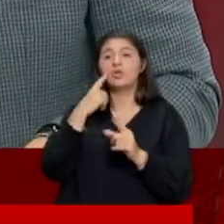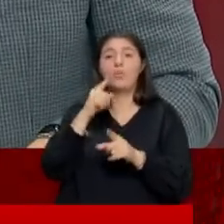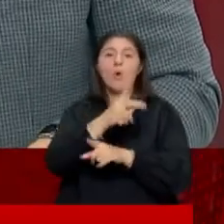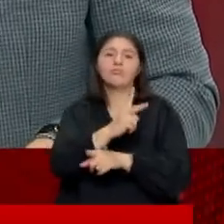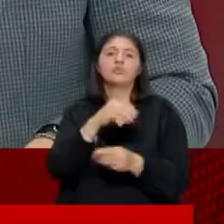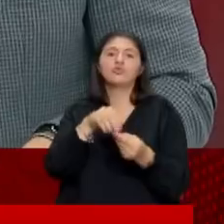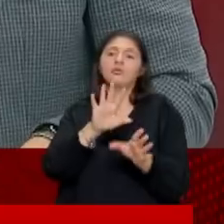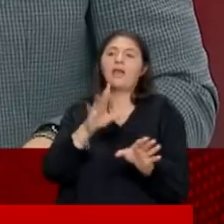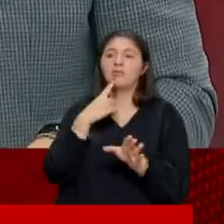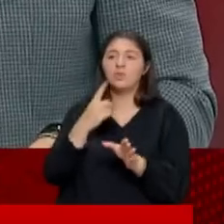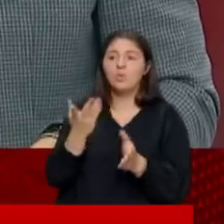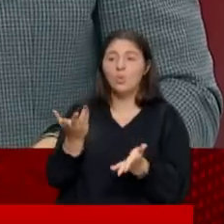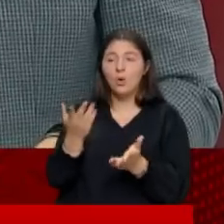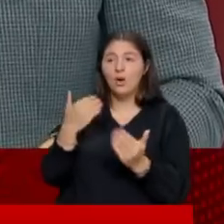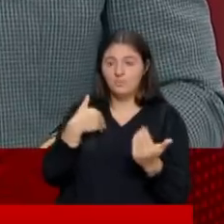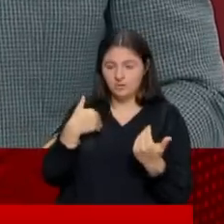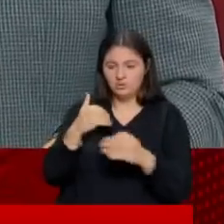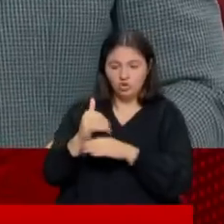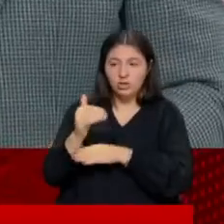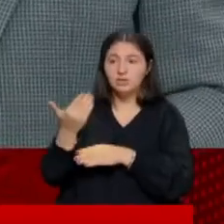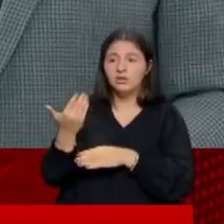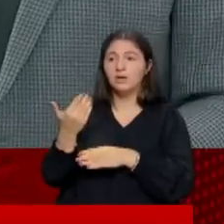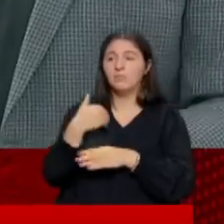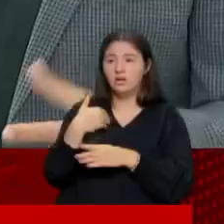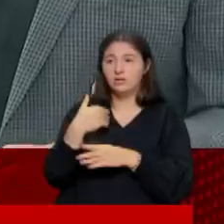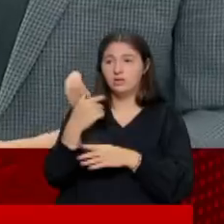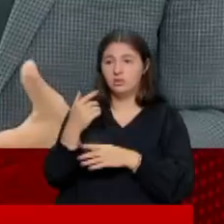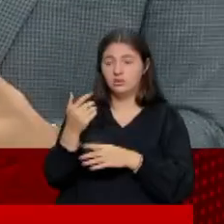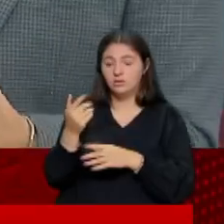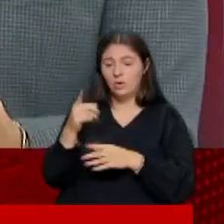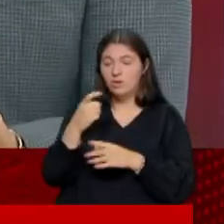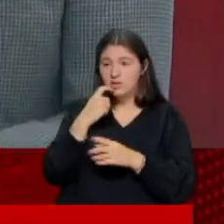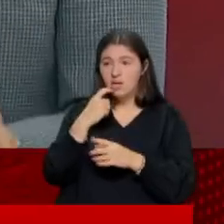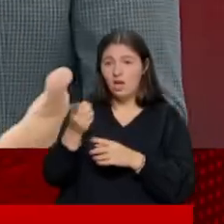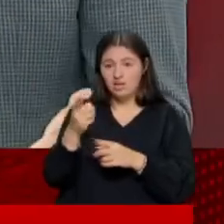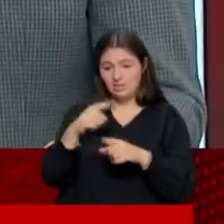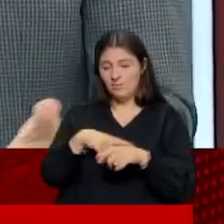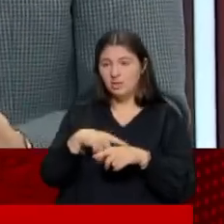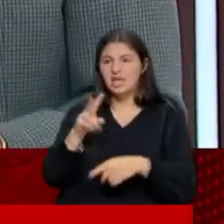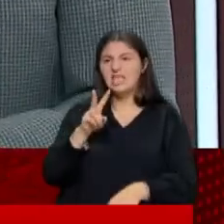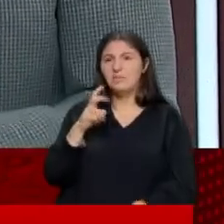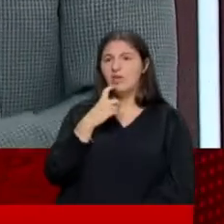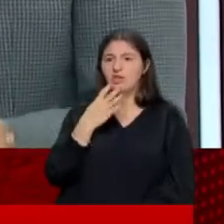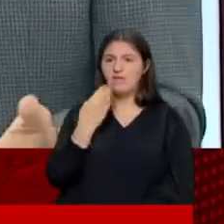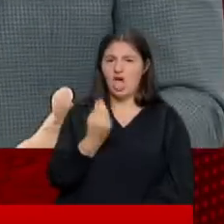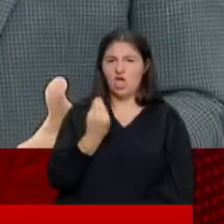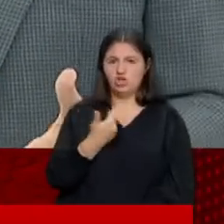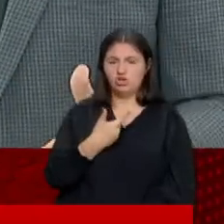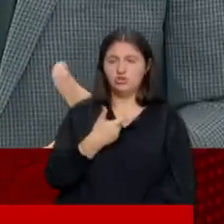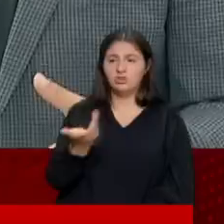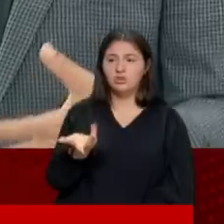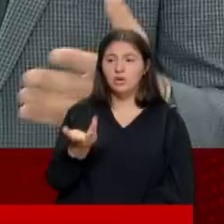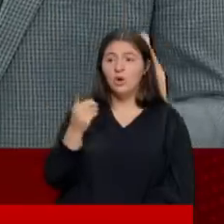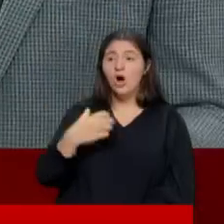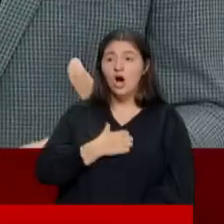Görmüyor yani biz yaşadık ben o yani o yıllarda Biz 20'li yaşlarda genç insanlardık